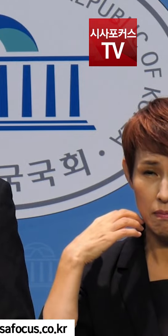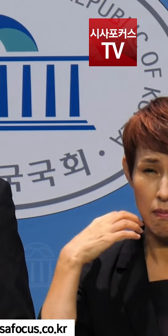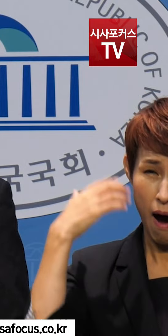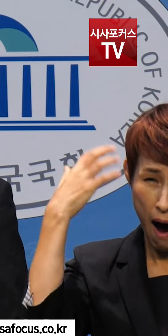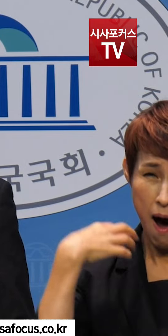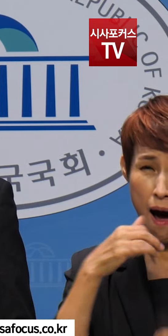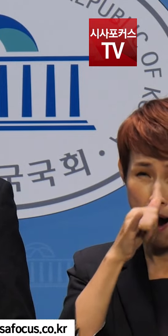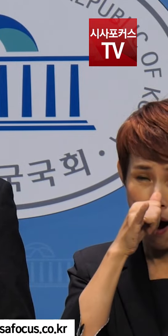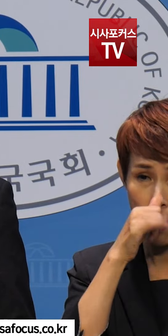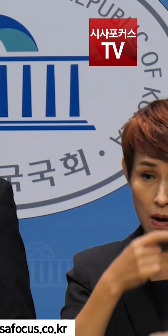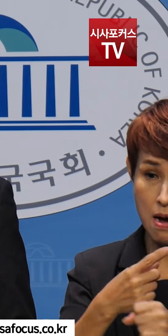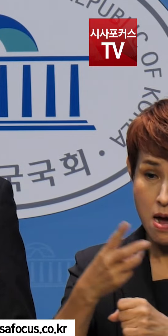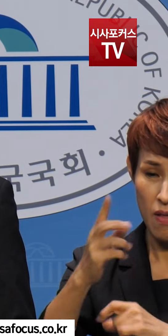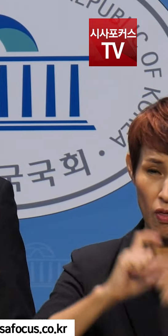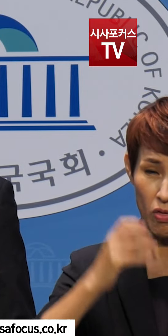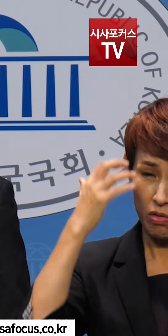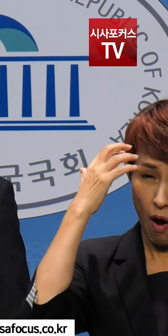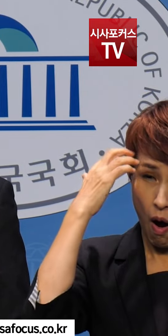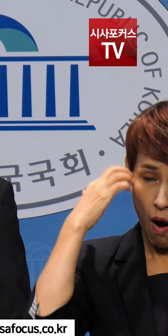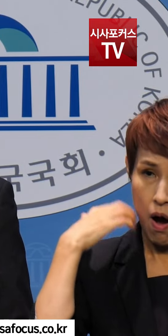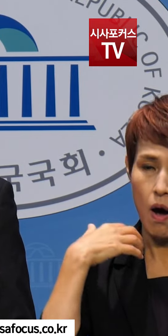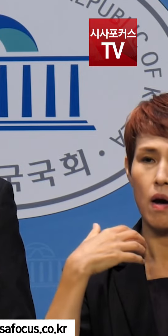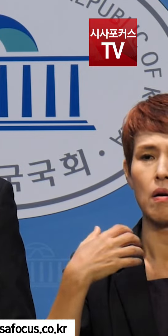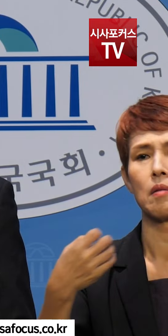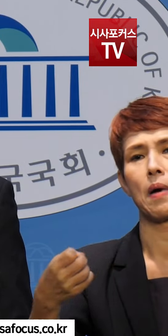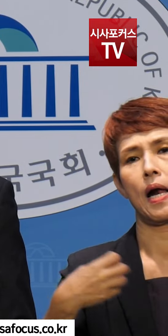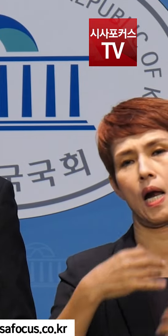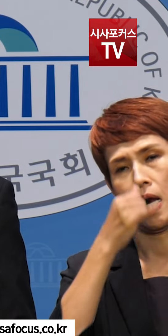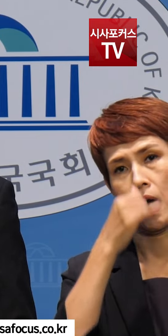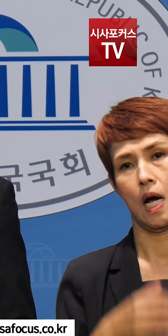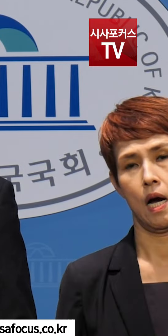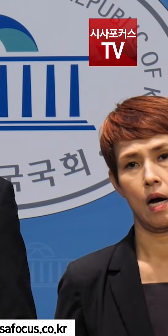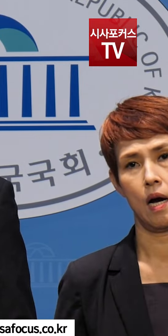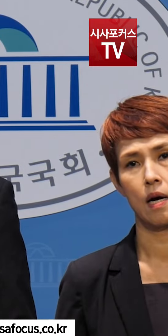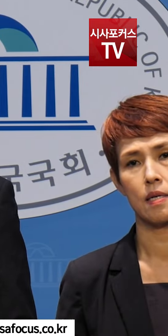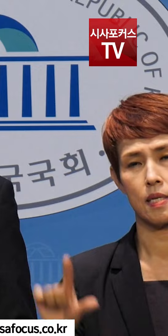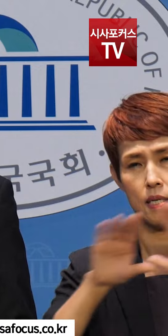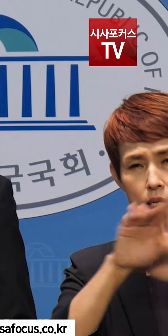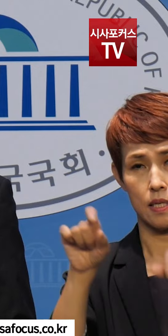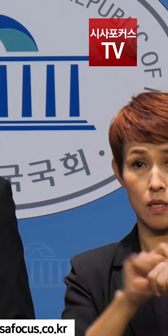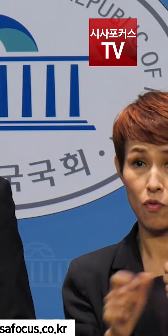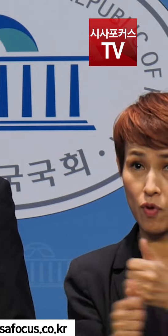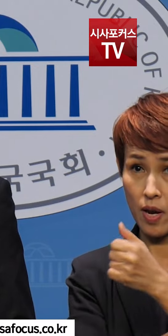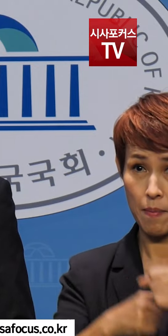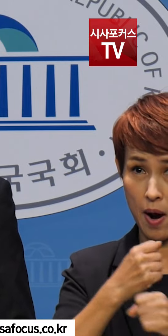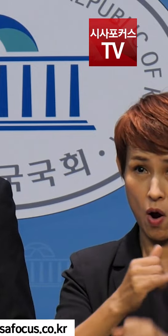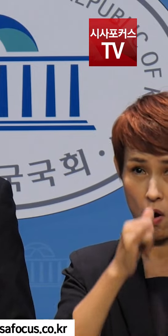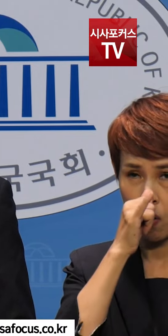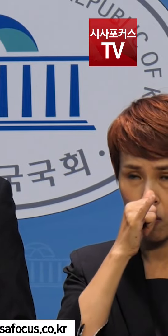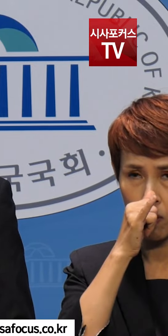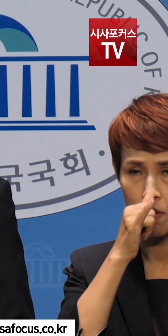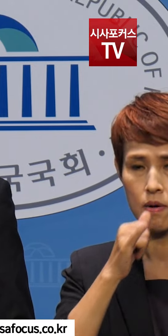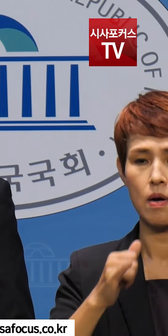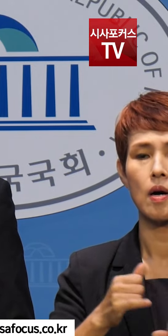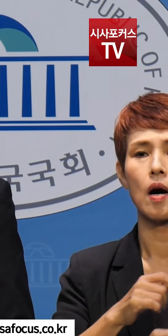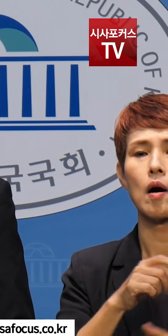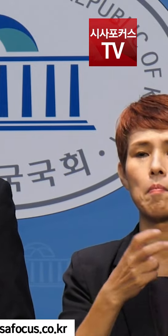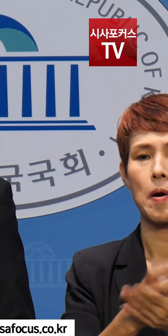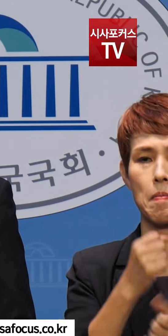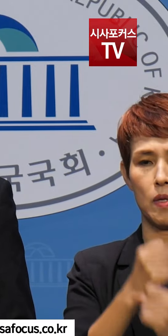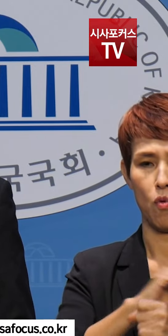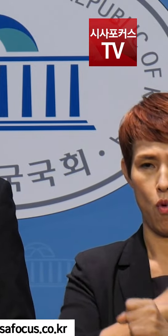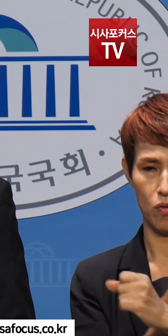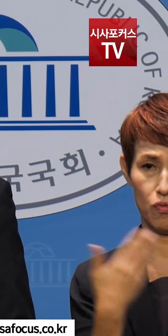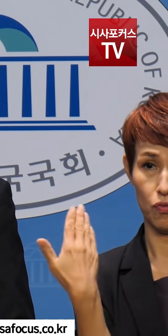여름이 될 것이라는 끔찍한 전망이 나옵니다. 기후특위를 상설화해서 입법권을 부여하고